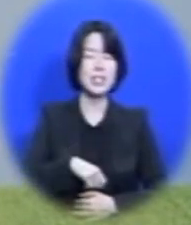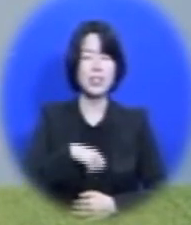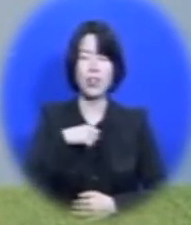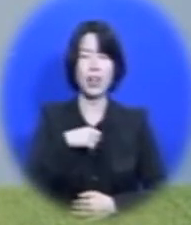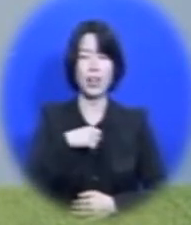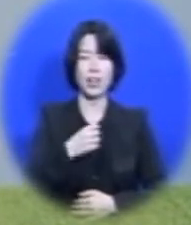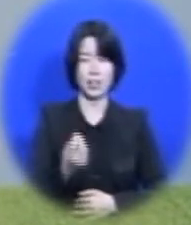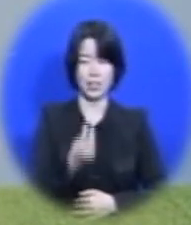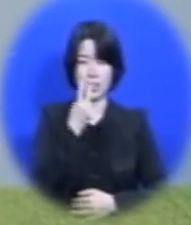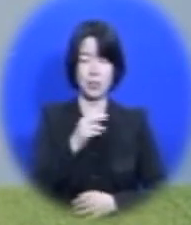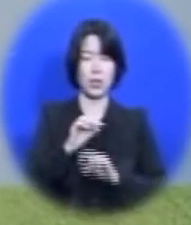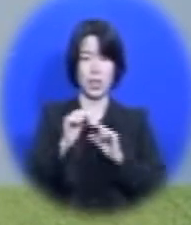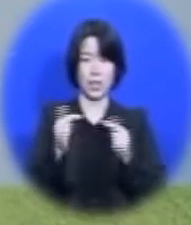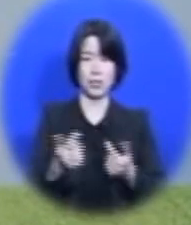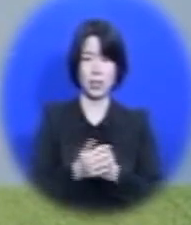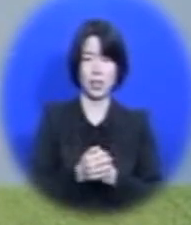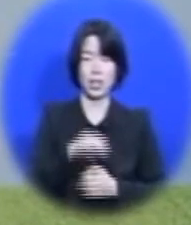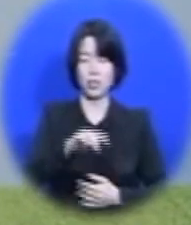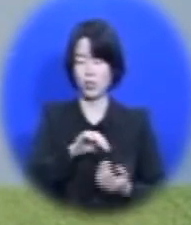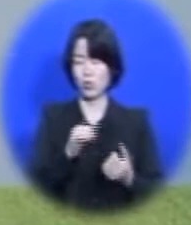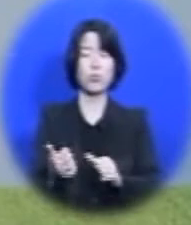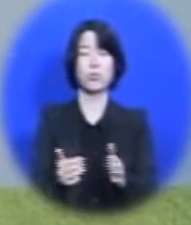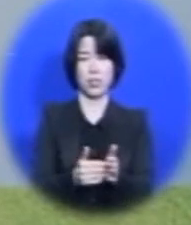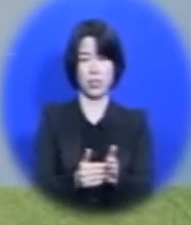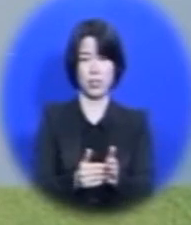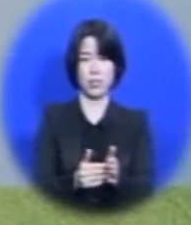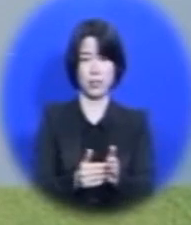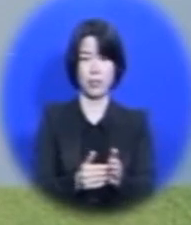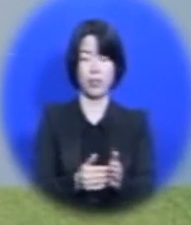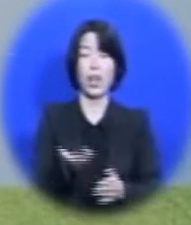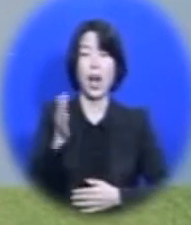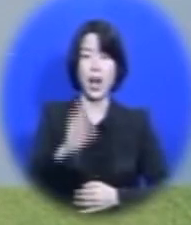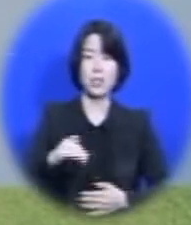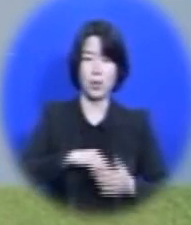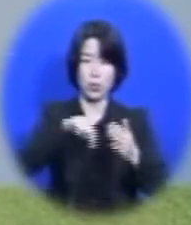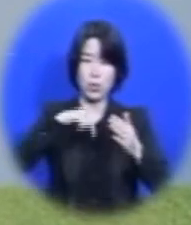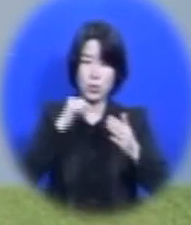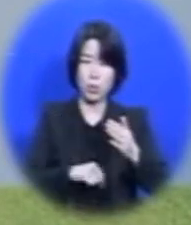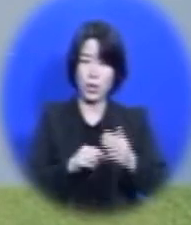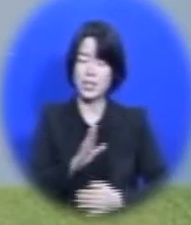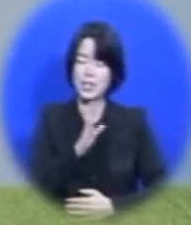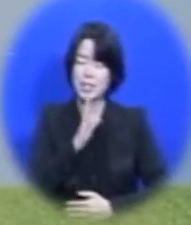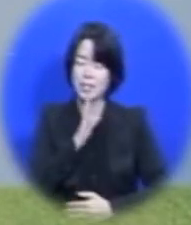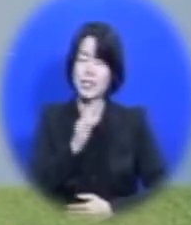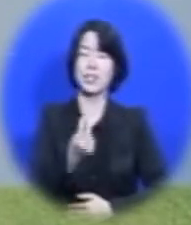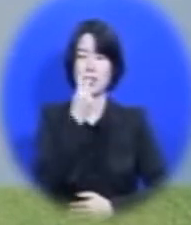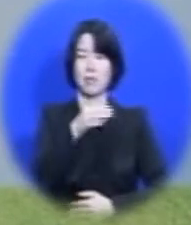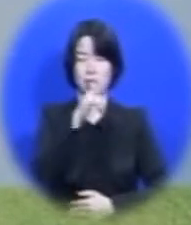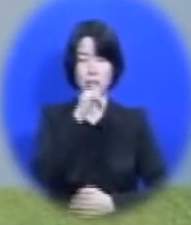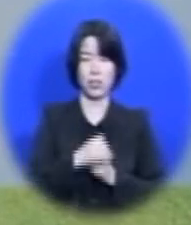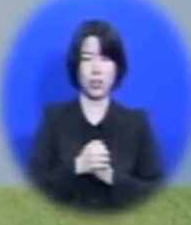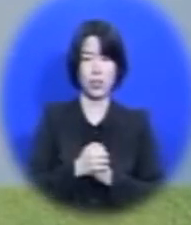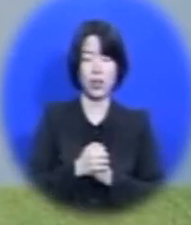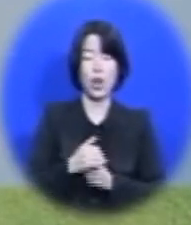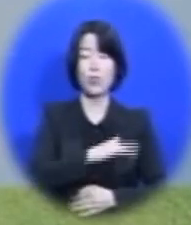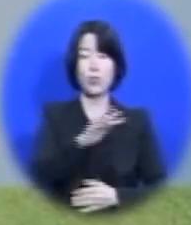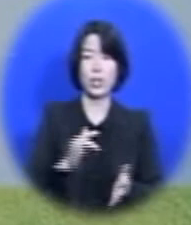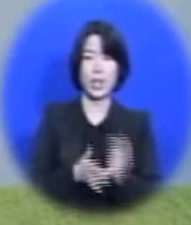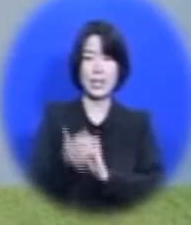아닙니다. 이것은 죽음으로 끝나는 것입니다. 그러나 우리 안에 진짜 생명이 있습니다. 우리가 예수